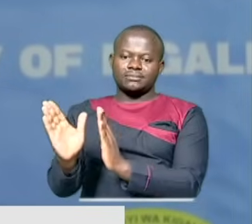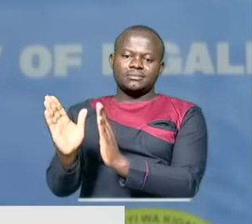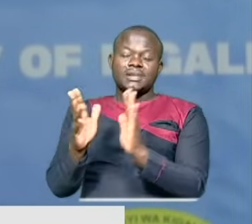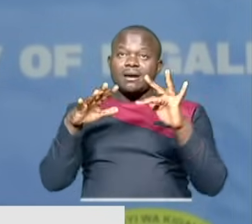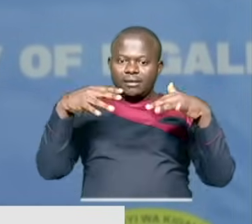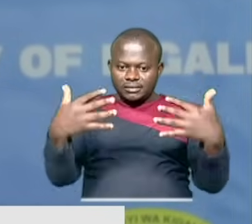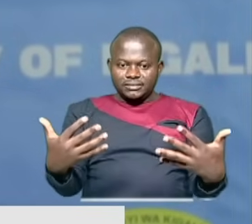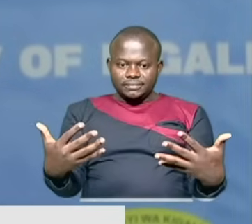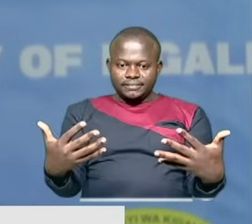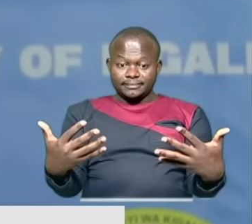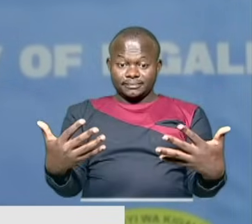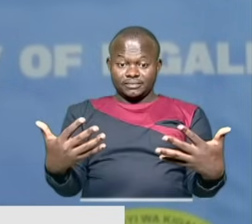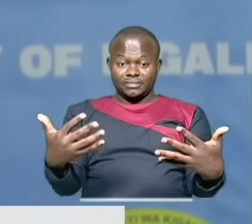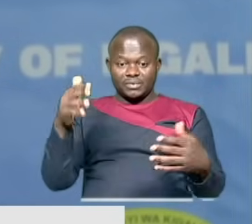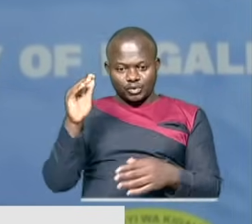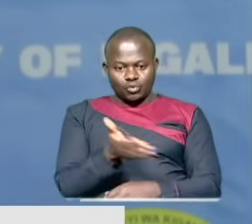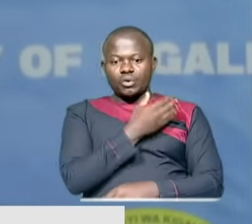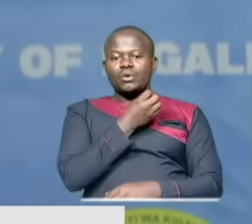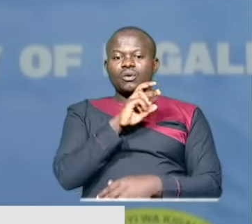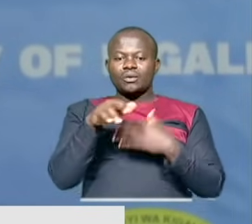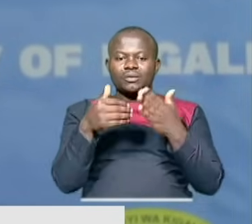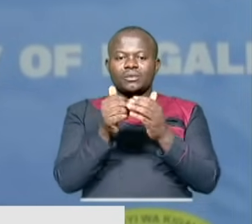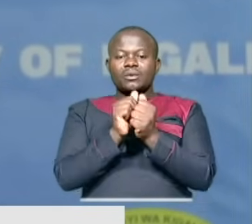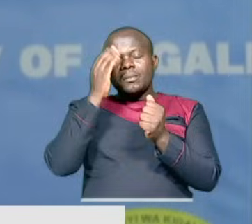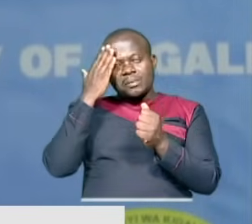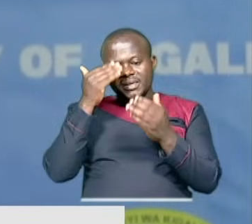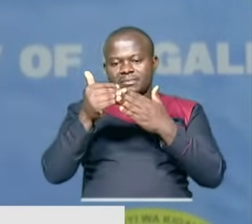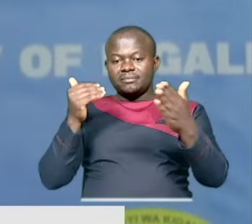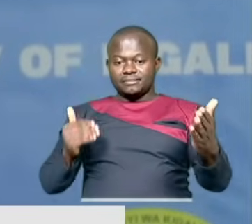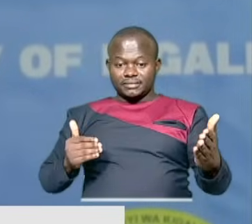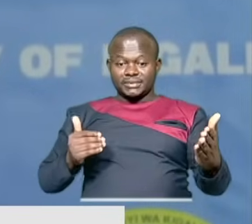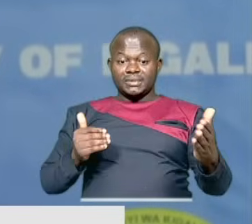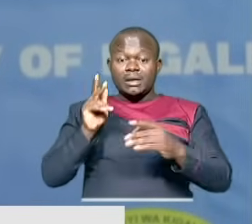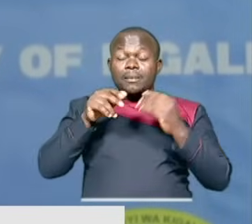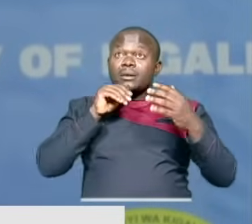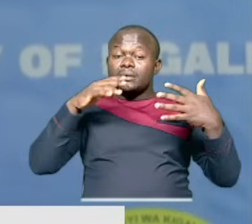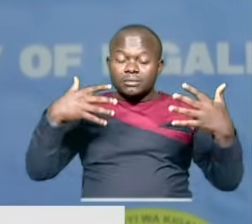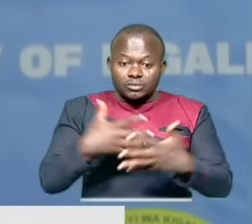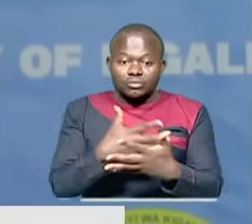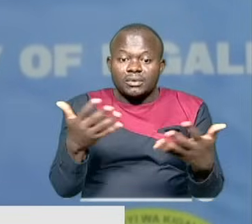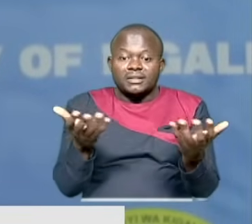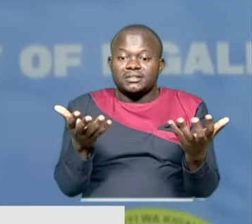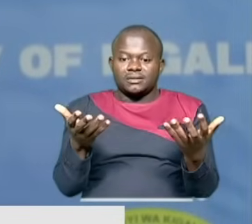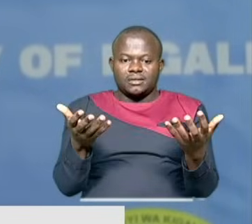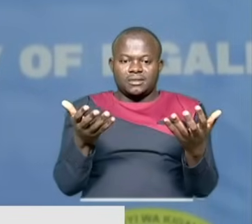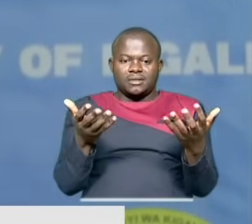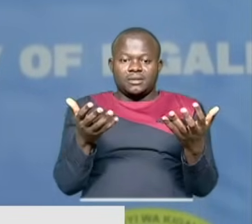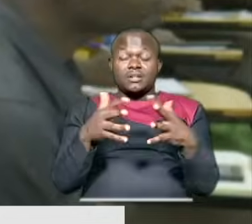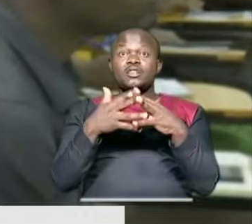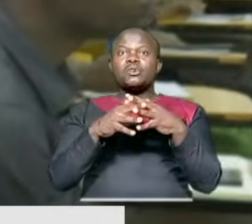kihagena inda bikure cyangwa ubundi babimenye in advance abantu batazajya batungurwa n'uko imashini